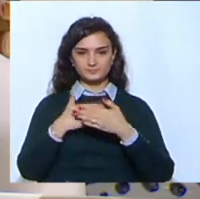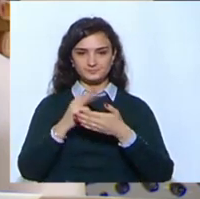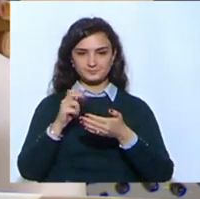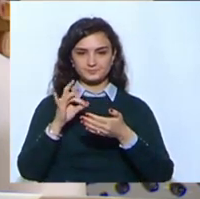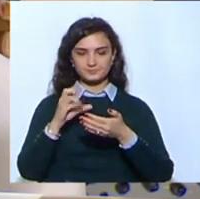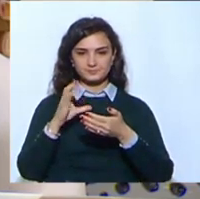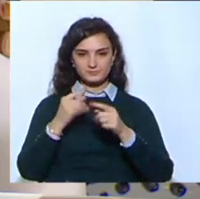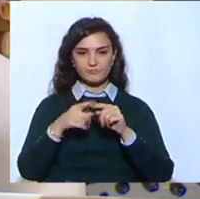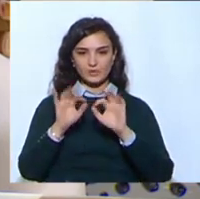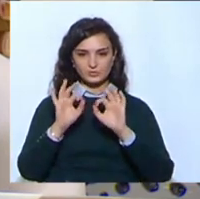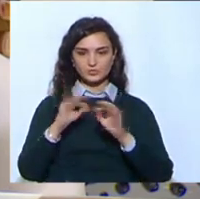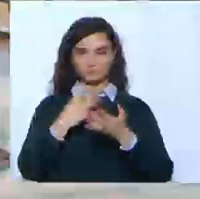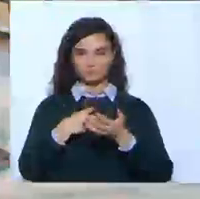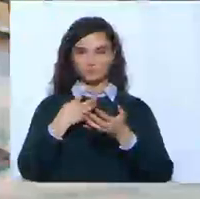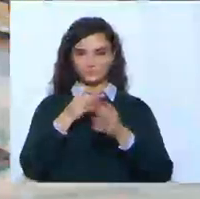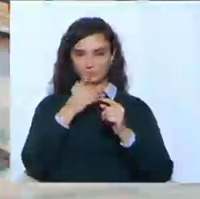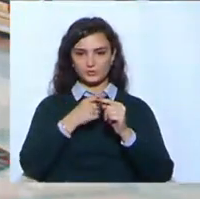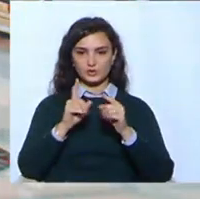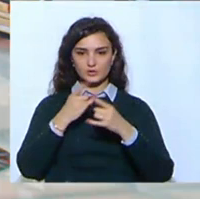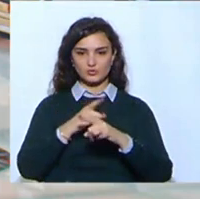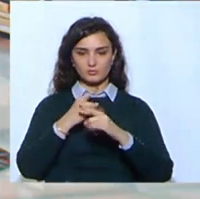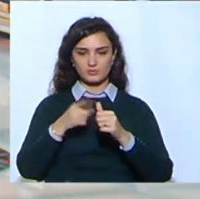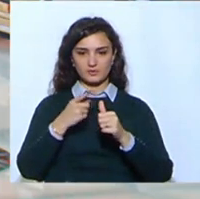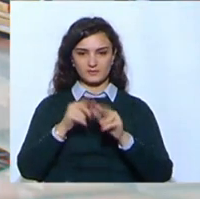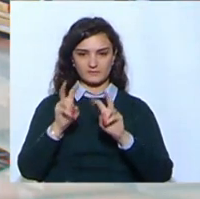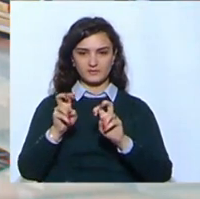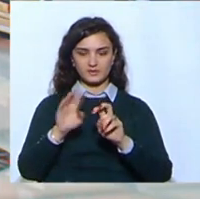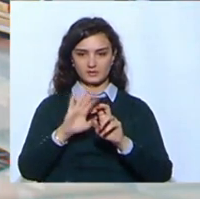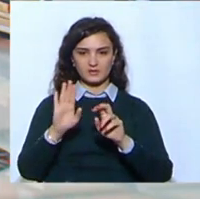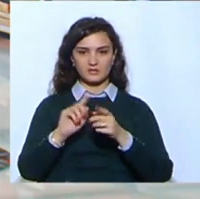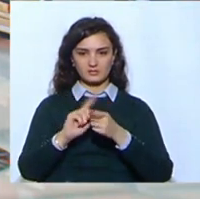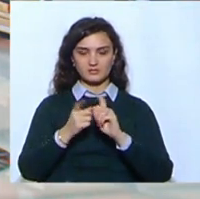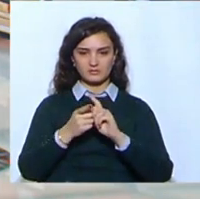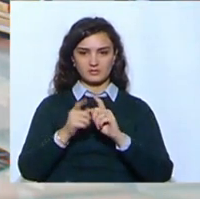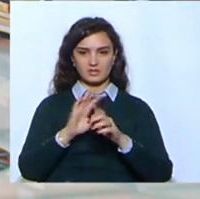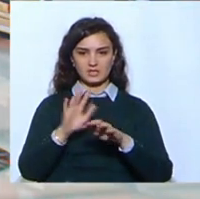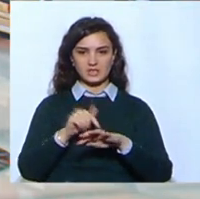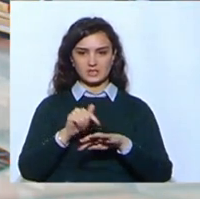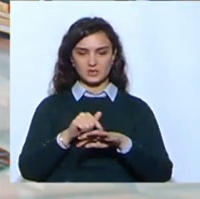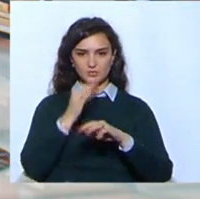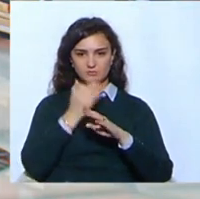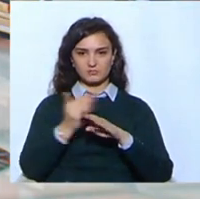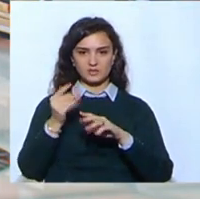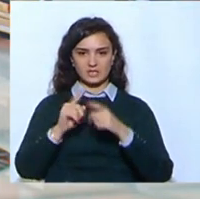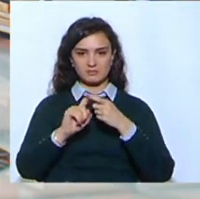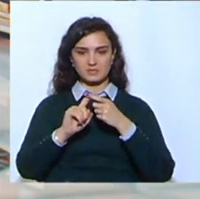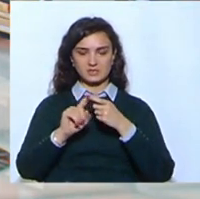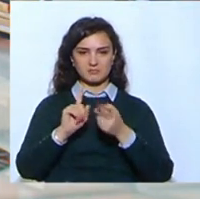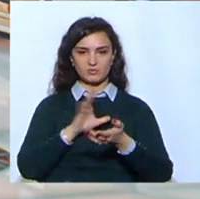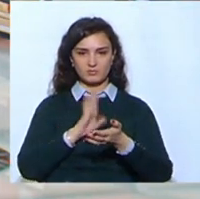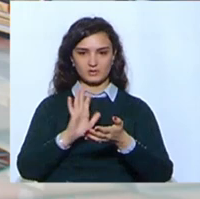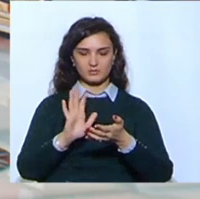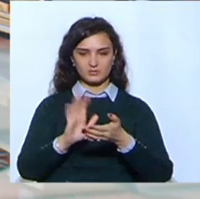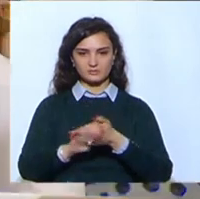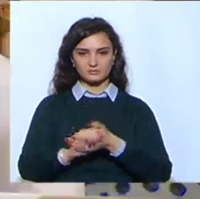არ გამოჩნდეს სწორედ აი მნიშვნელოვან პერიოდში, რაც მშობიარობა ჰქვია, და არ განვიცადოს ან გარიცადოს მე ნაყოფის დაინფიცირება არ მოხდეს, ესე